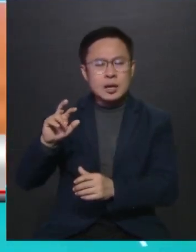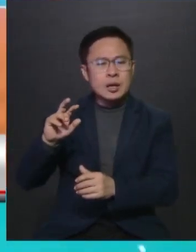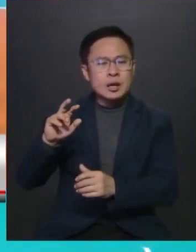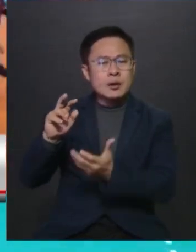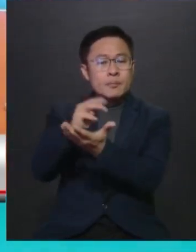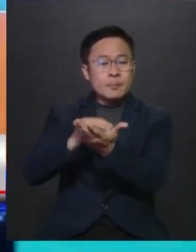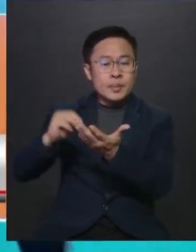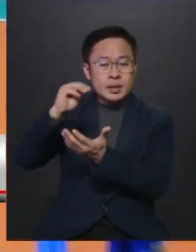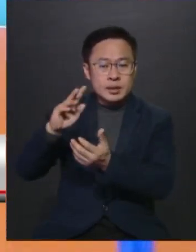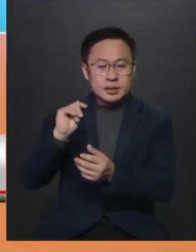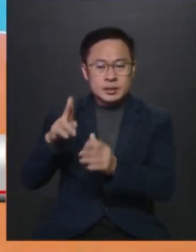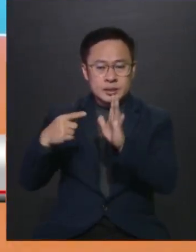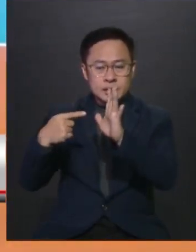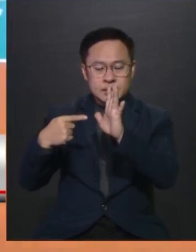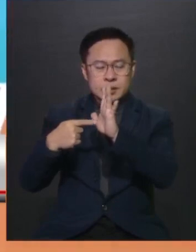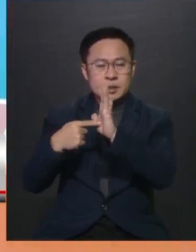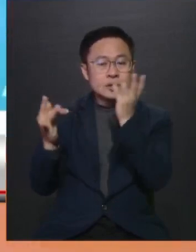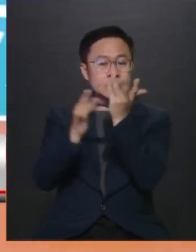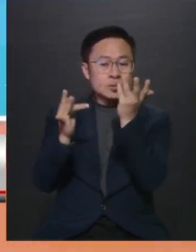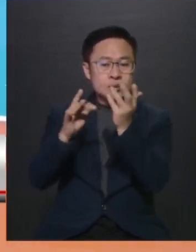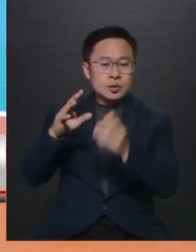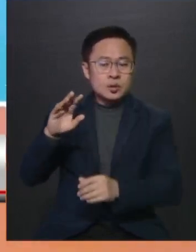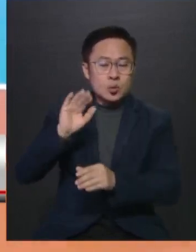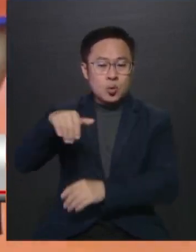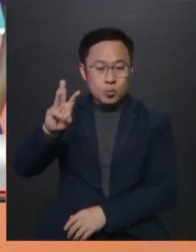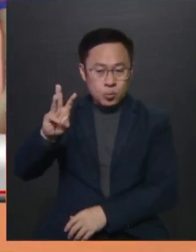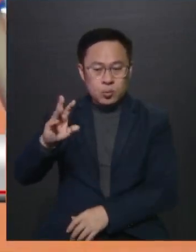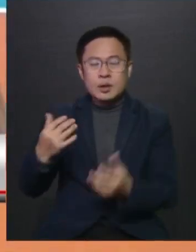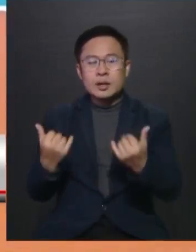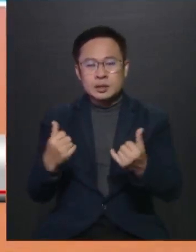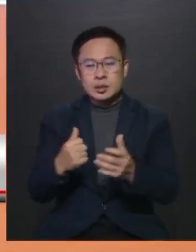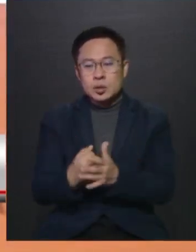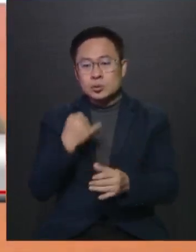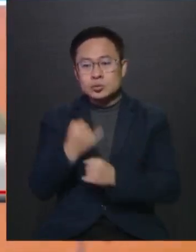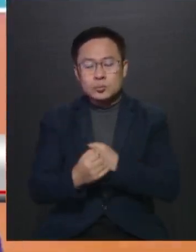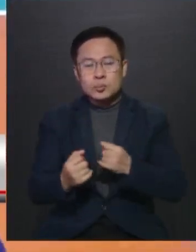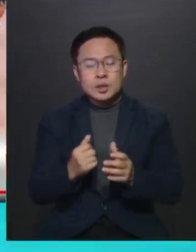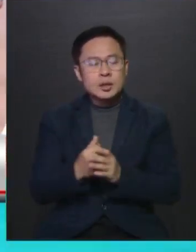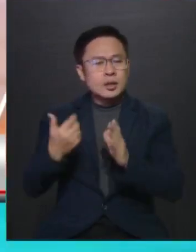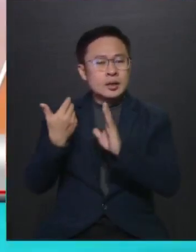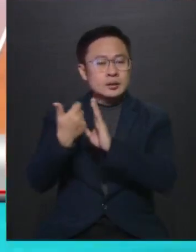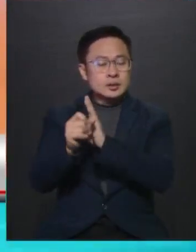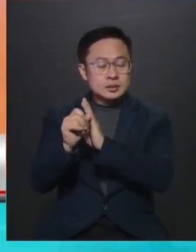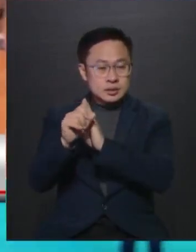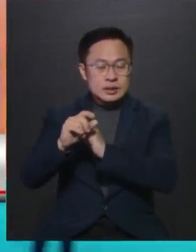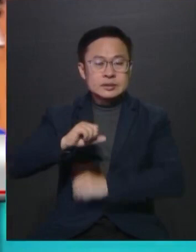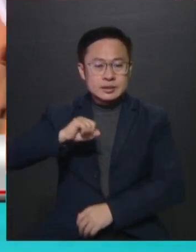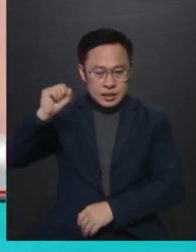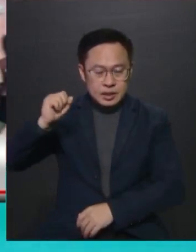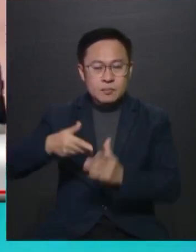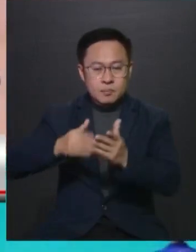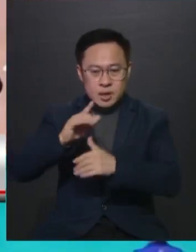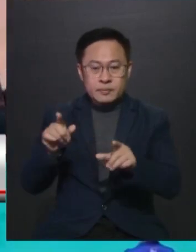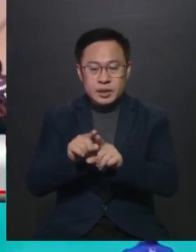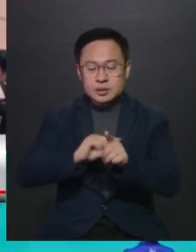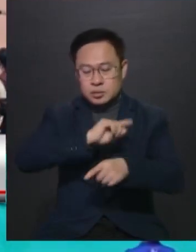ไปได้3-0เซตนะครับสกอร์25-22 25-20แล้วก็25-17นะครับโดยรอบชิงครับจะเป็นการเ